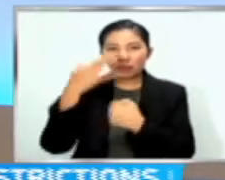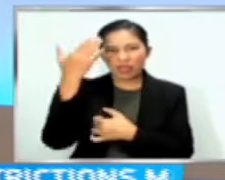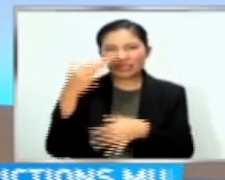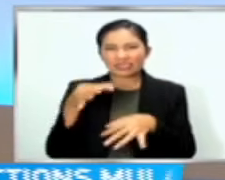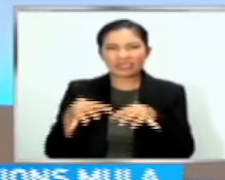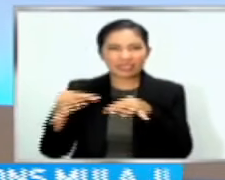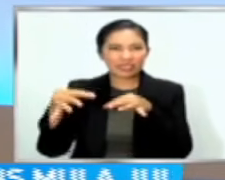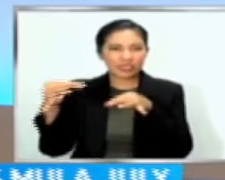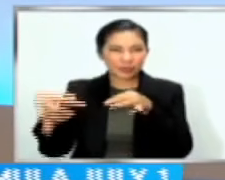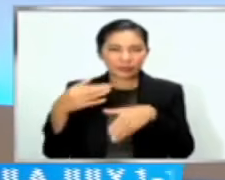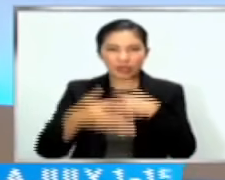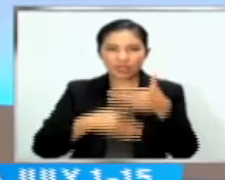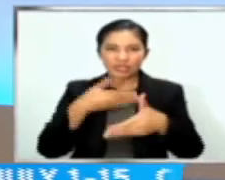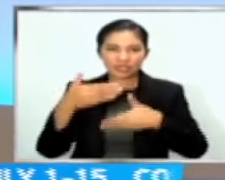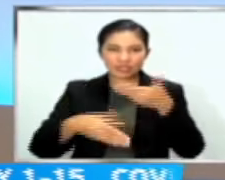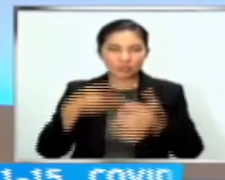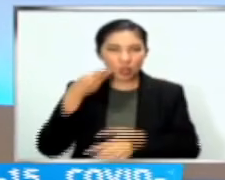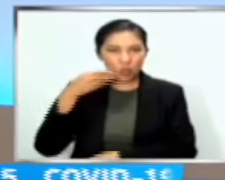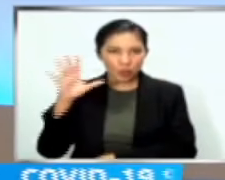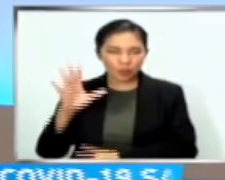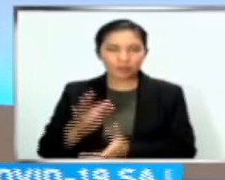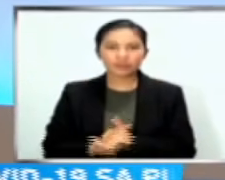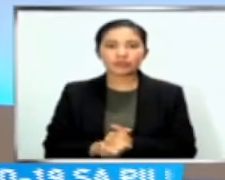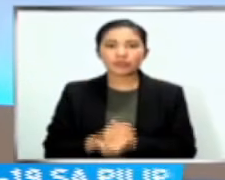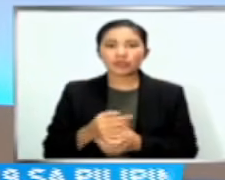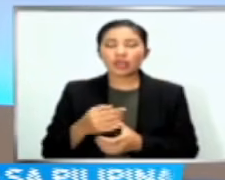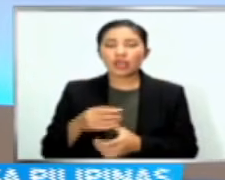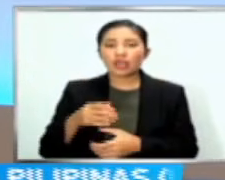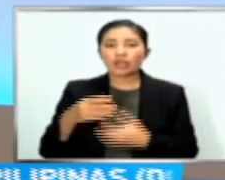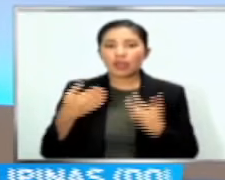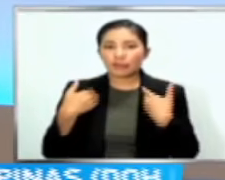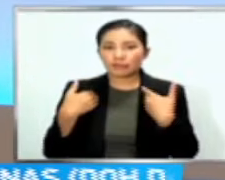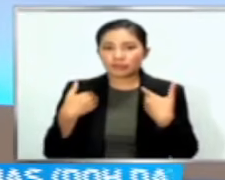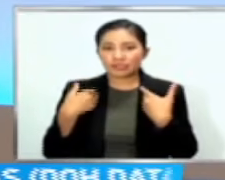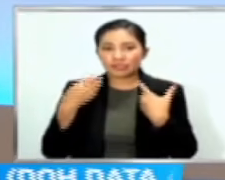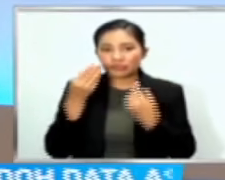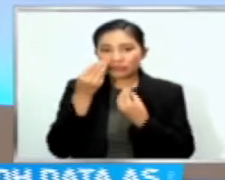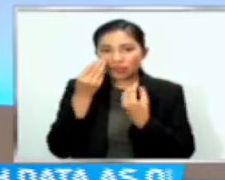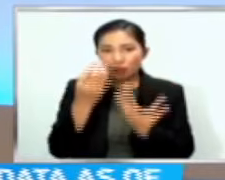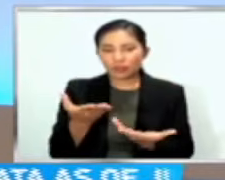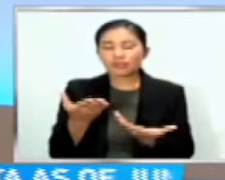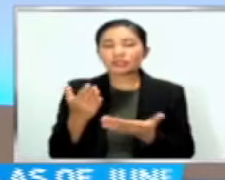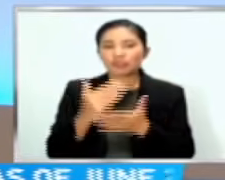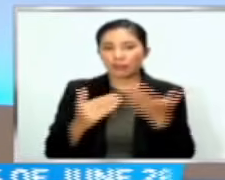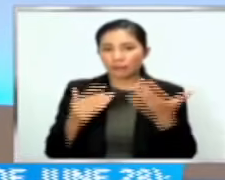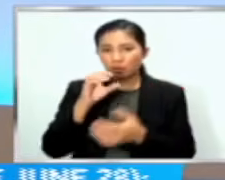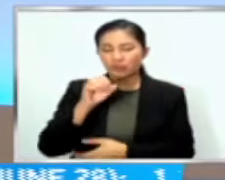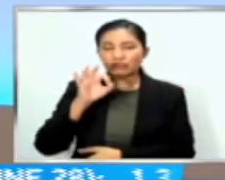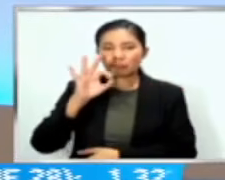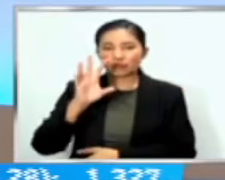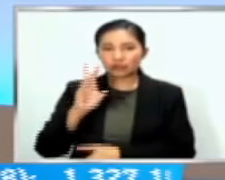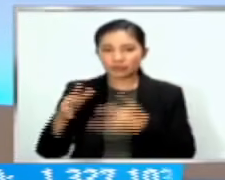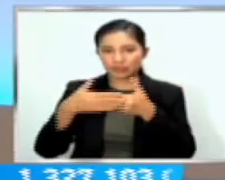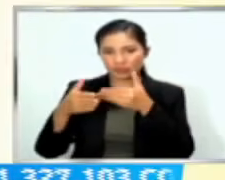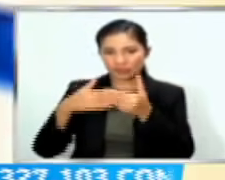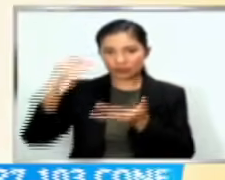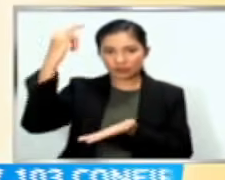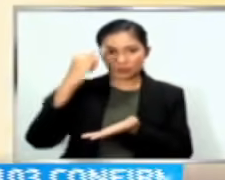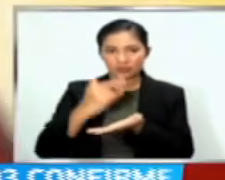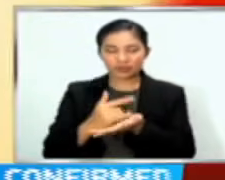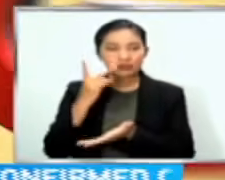10, makakauwi na ang ilan sa mga stranded OFW. Ang mainit na balita, hatid ni Tina Panganiban Perez.